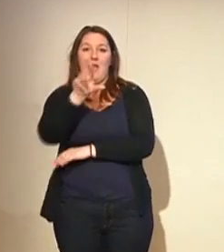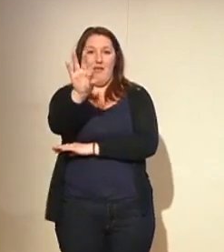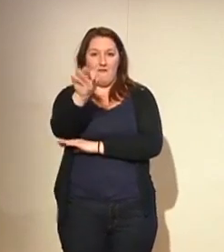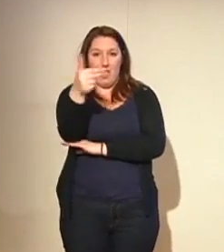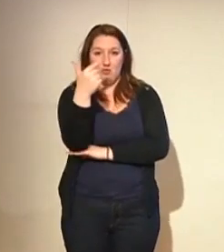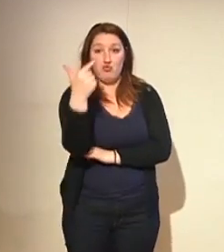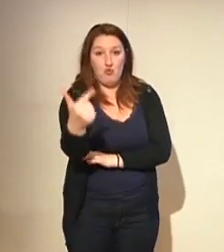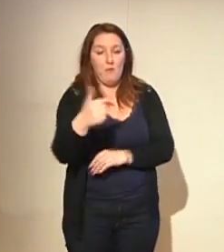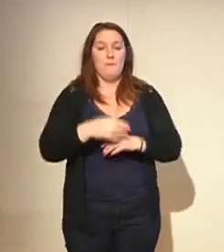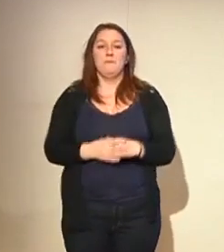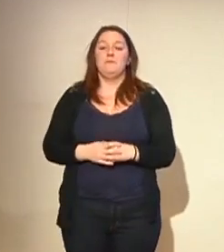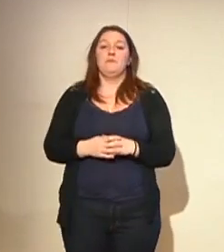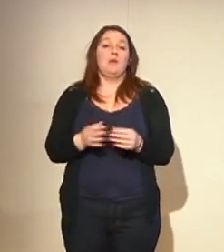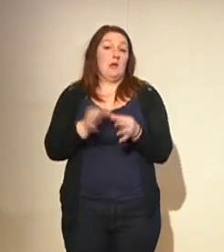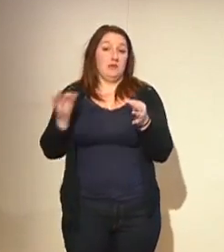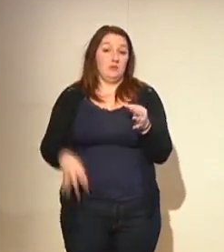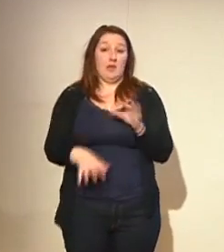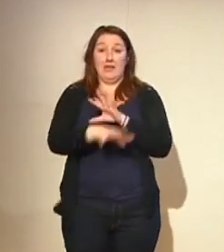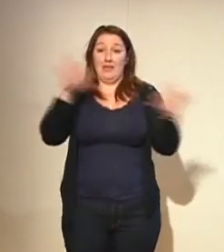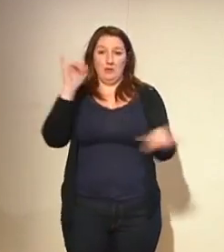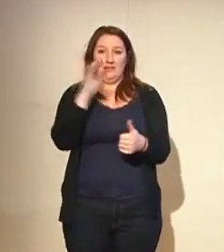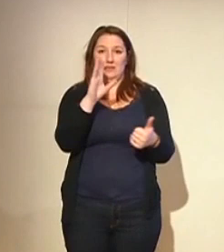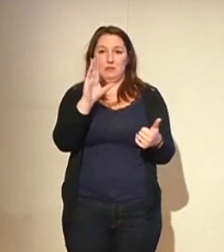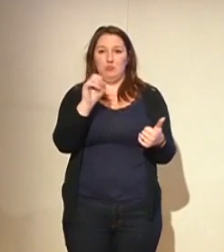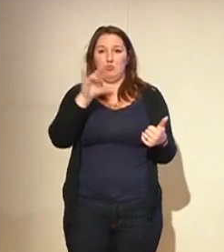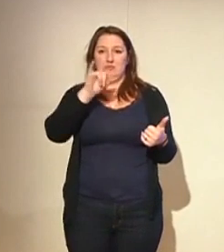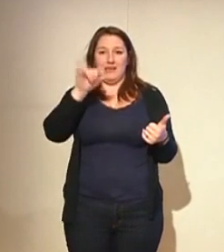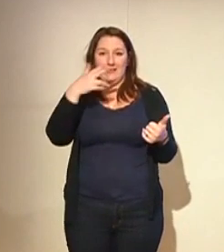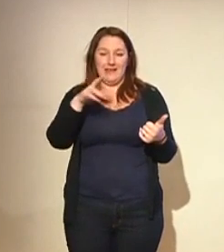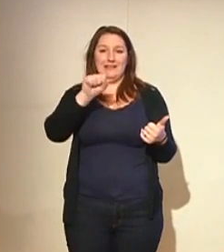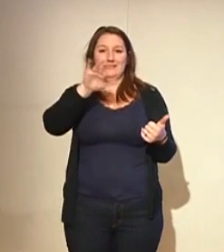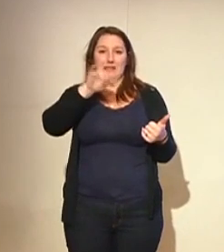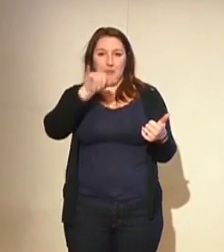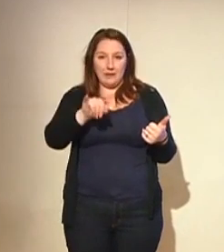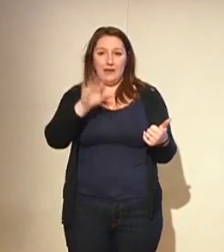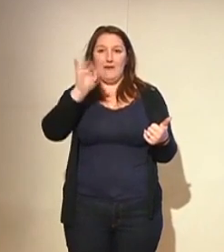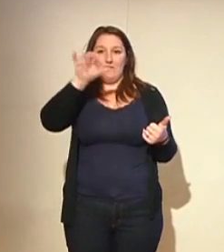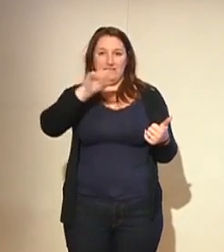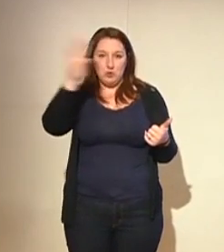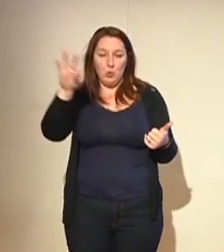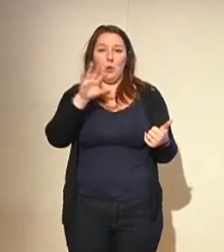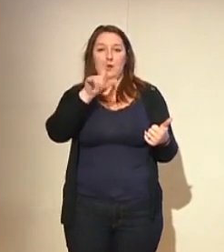fait donc euh les élus bousayen Sabri fristo Garnier Yassia et